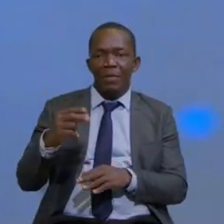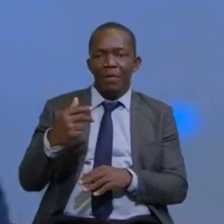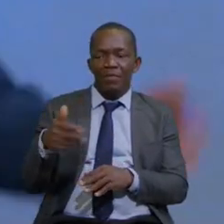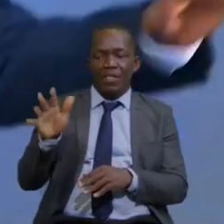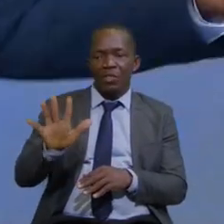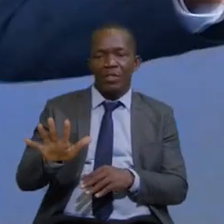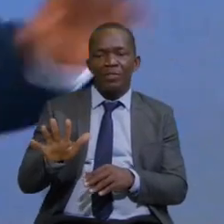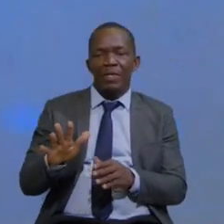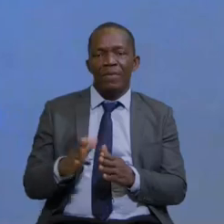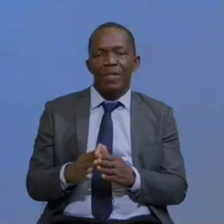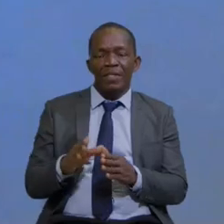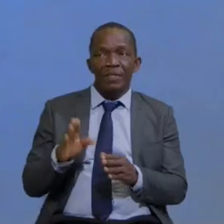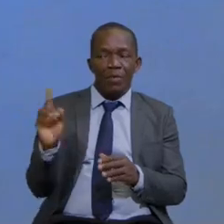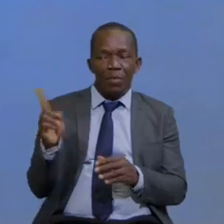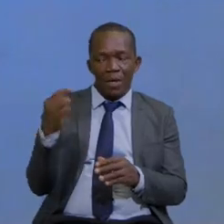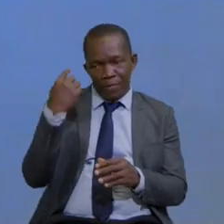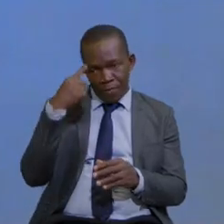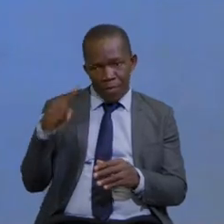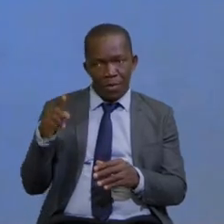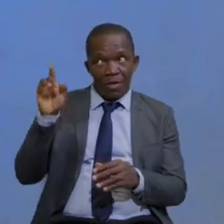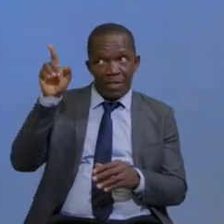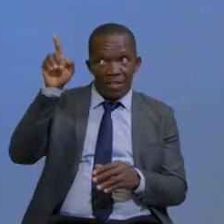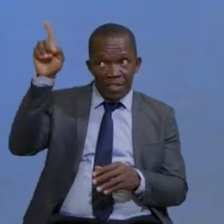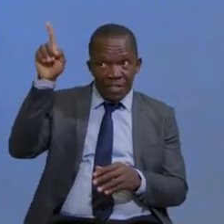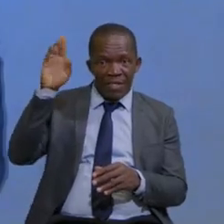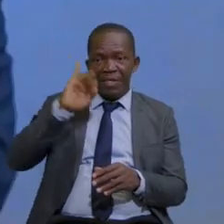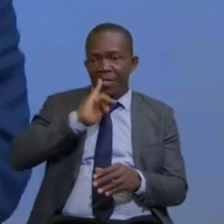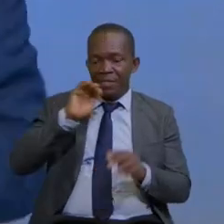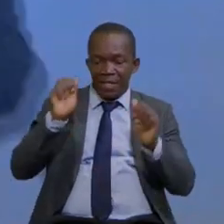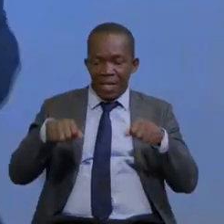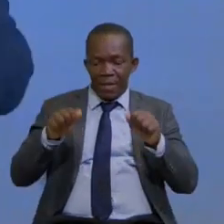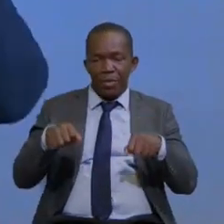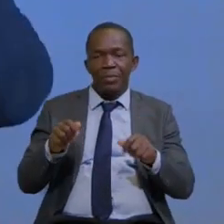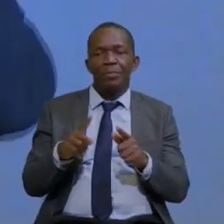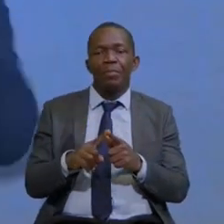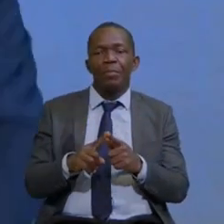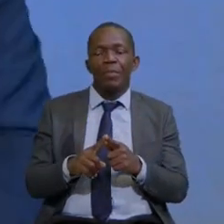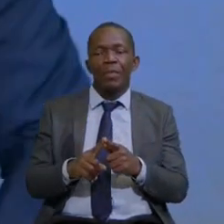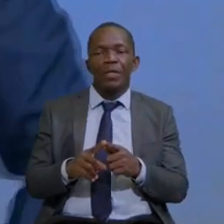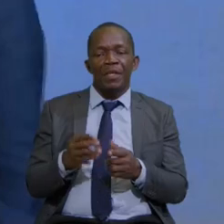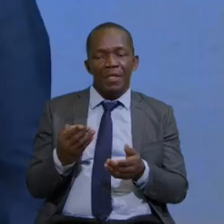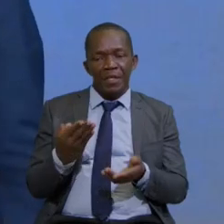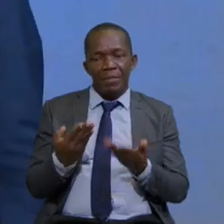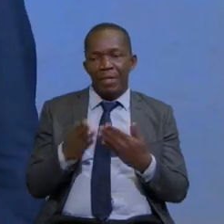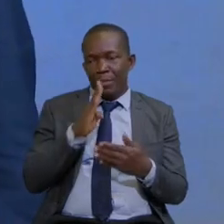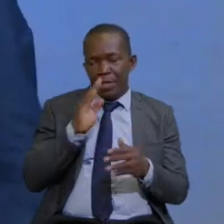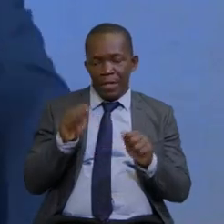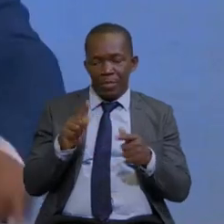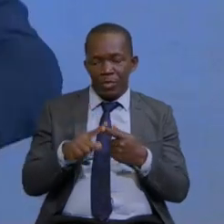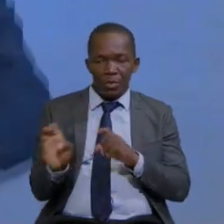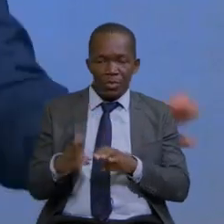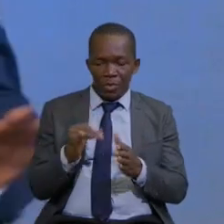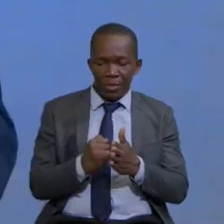cela qu'il peut, il est capable. C'est qu'il était, il est capable aujourd'hui. Ce qu'il peut faire dans l'avenir, aujourd'hui, il est